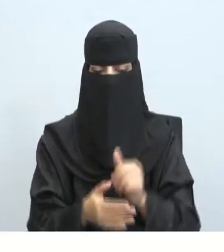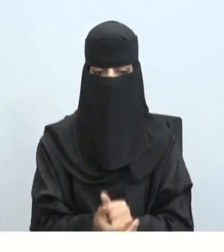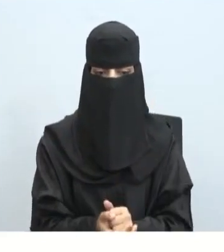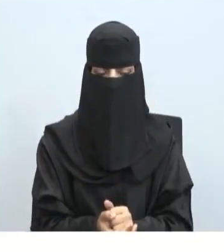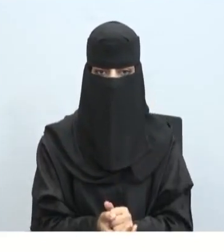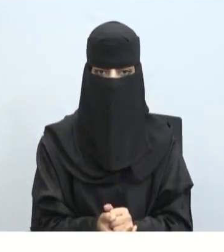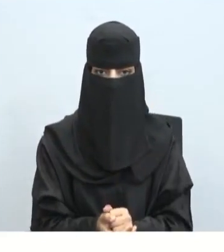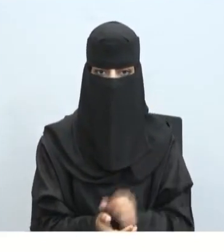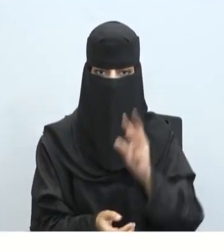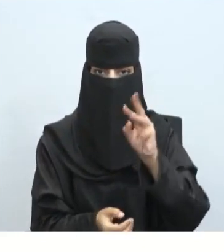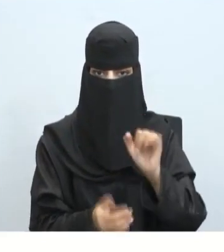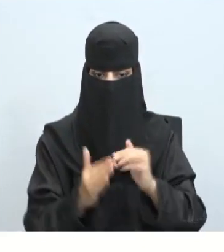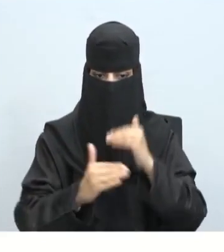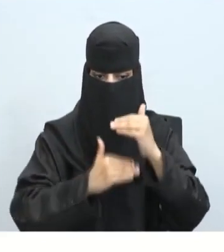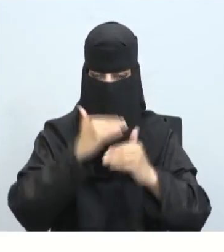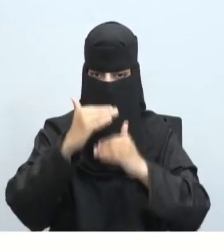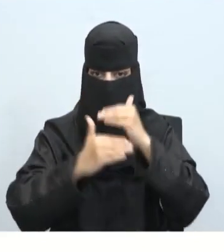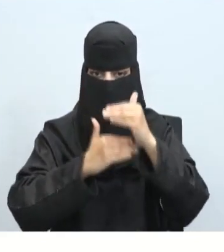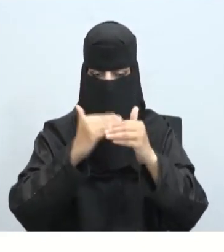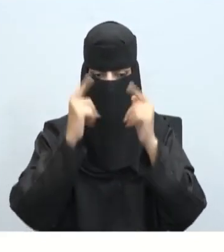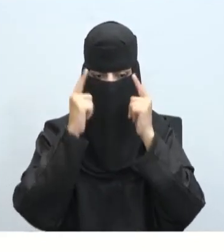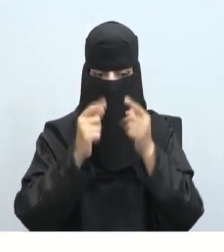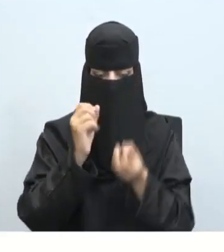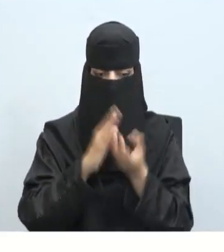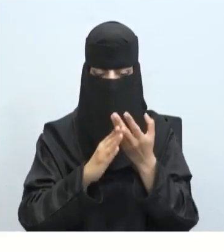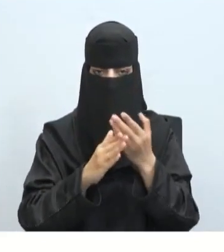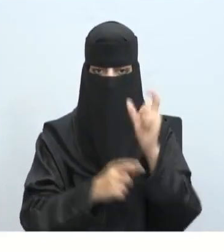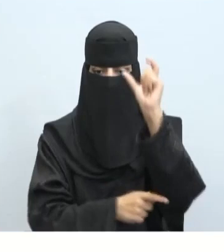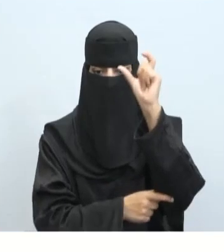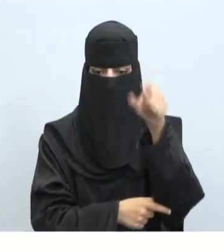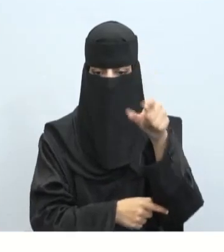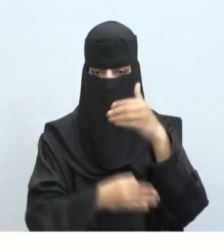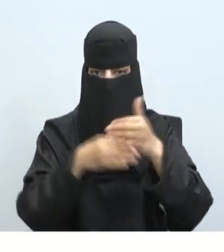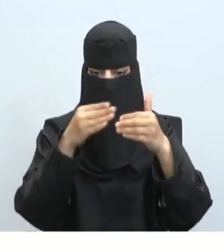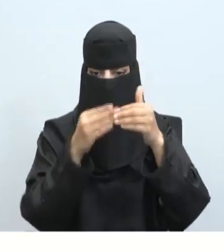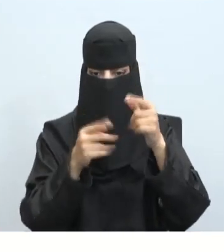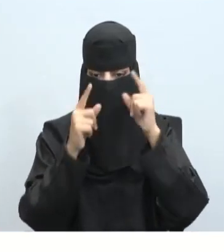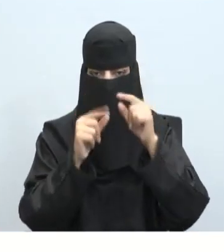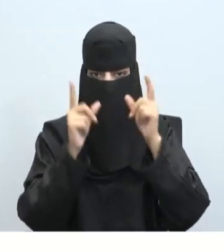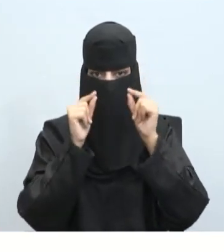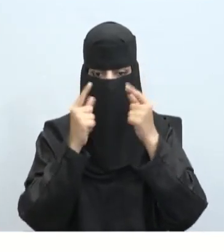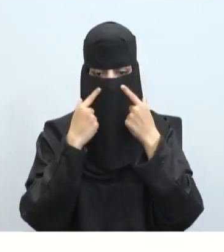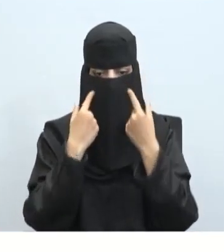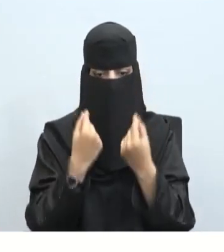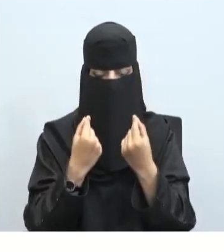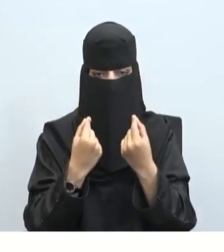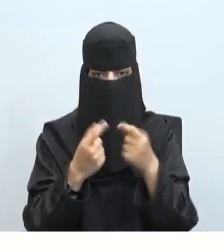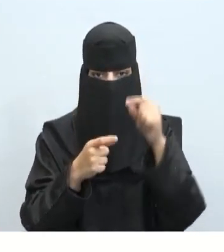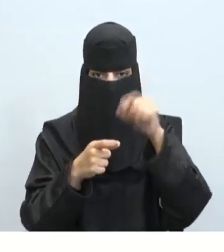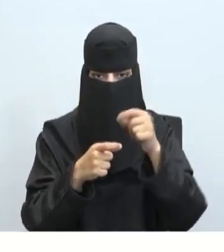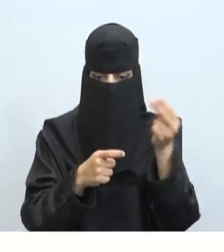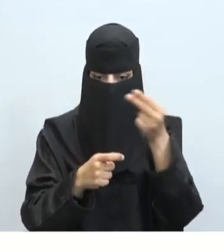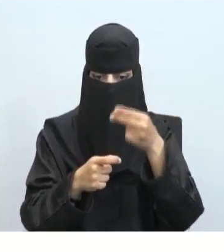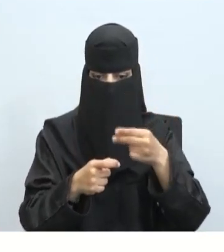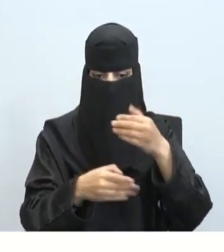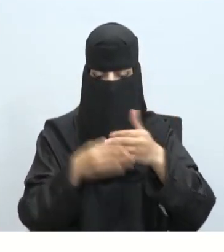البناء ثم تطورت فاصبحت عماره المساجد مثلا رائعا